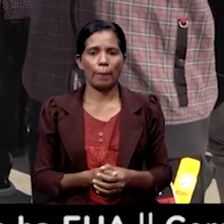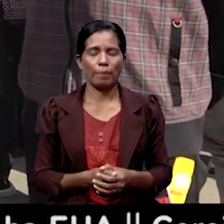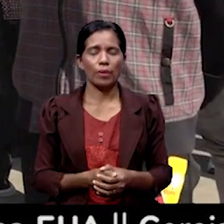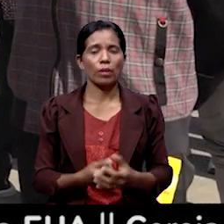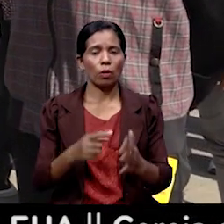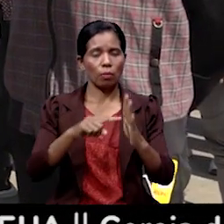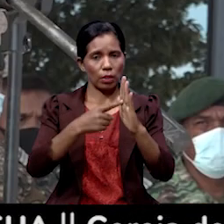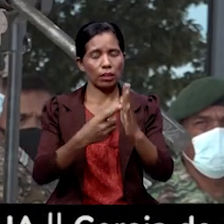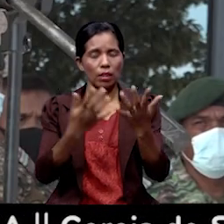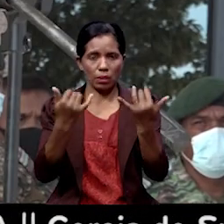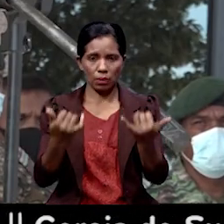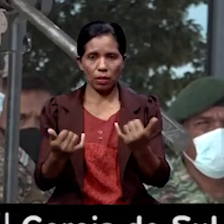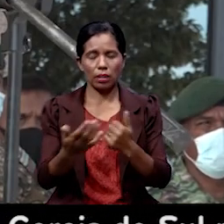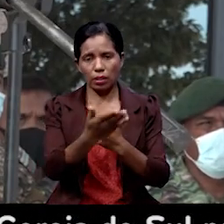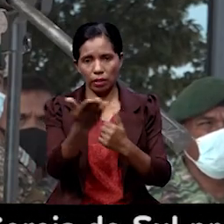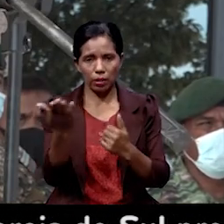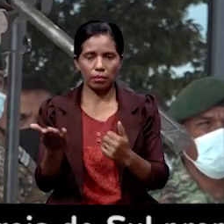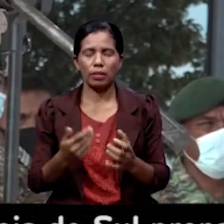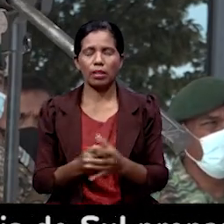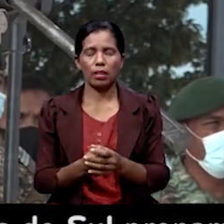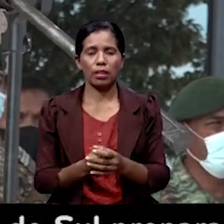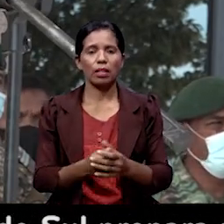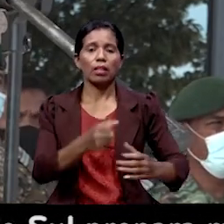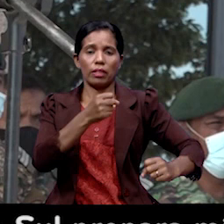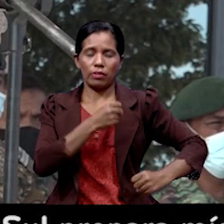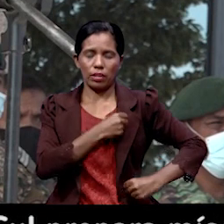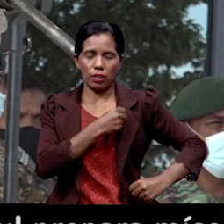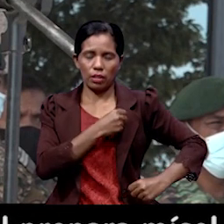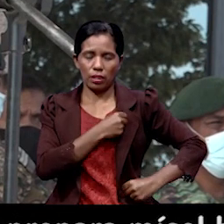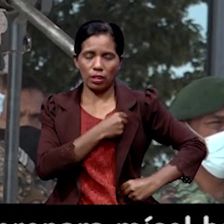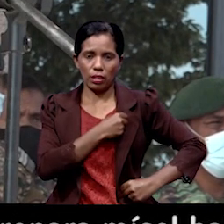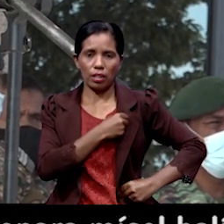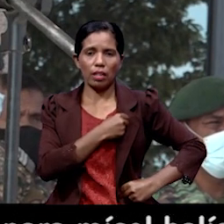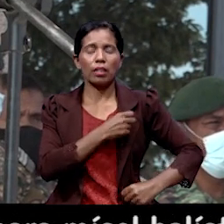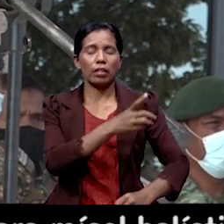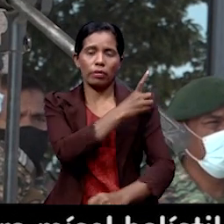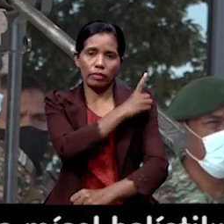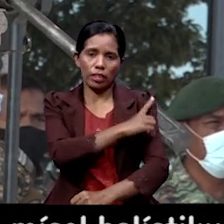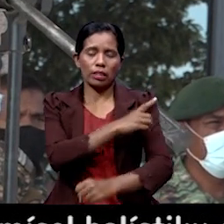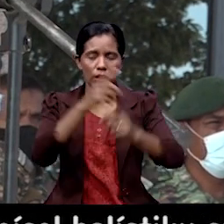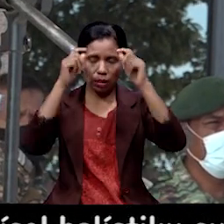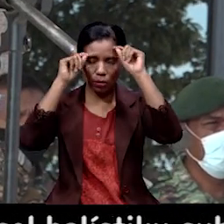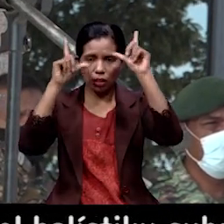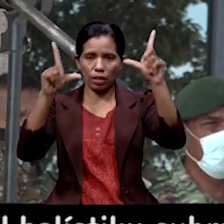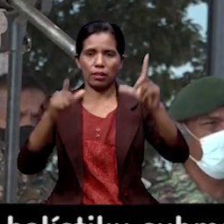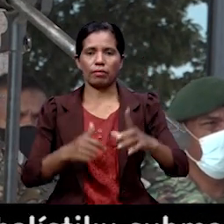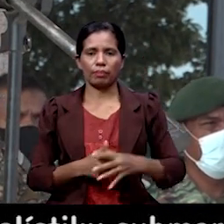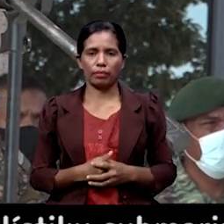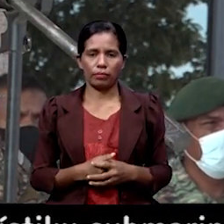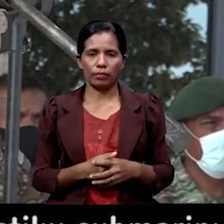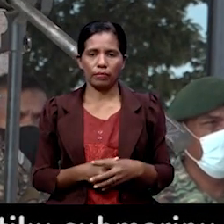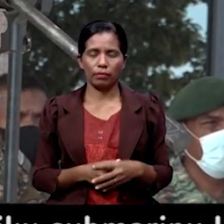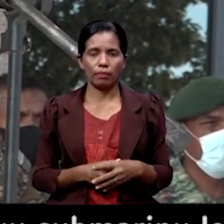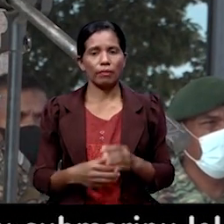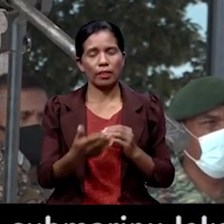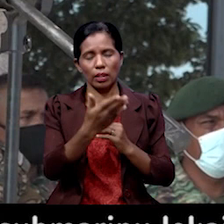oi, imi valentil força de defesa Timor-Leste ninia ema.